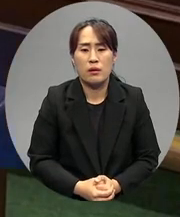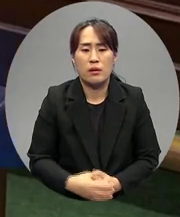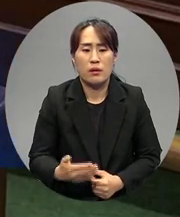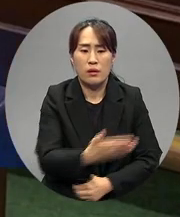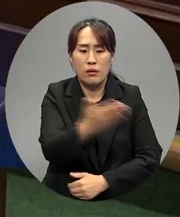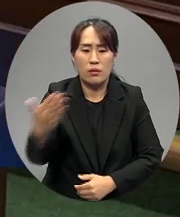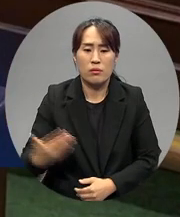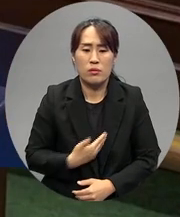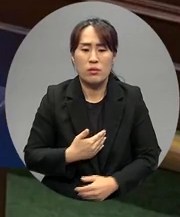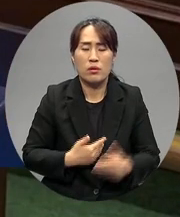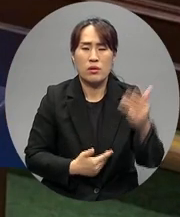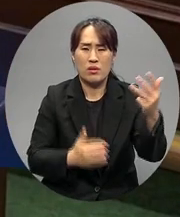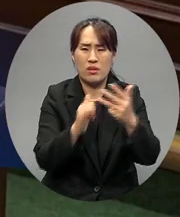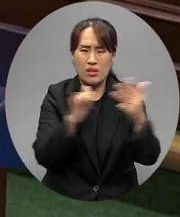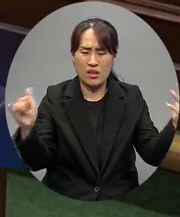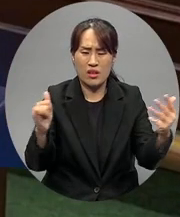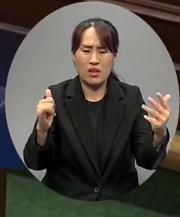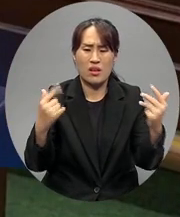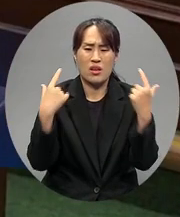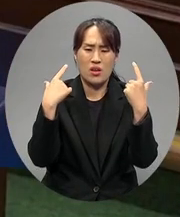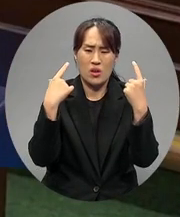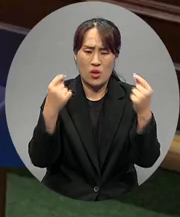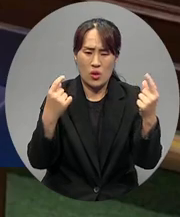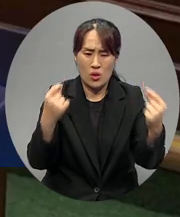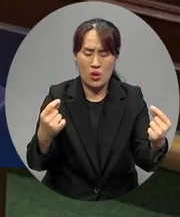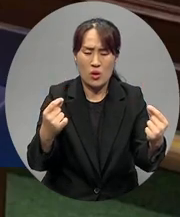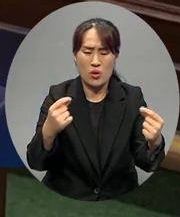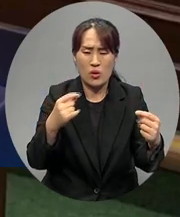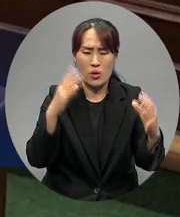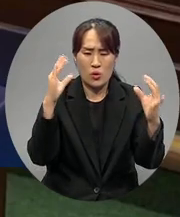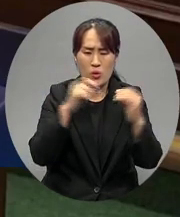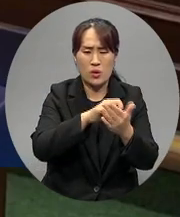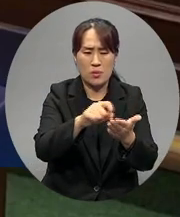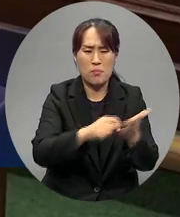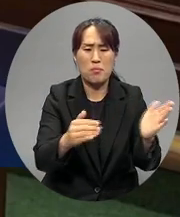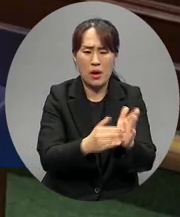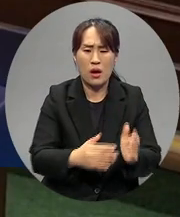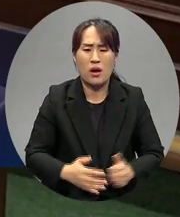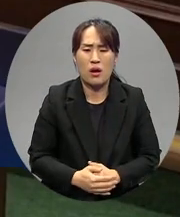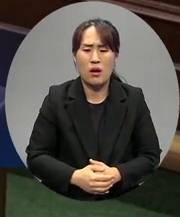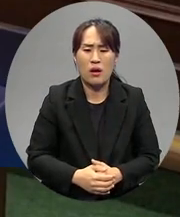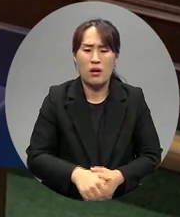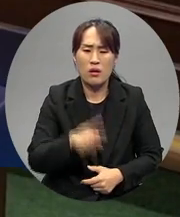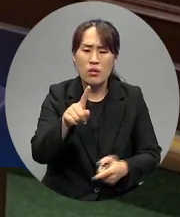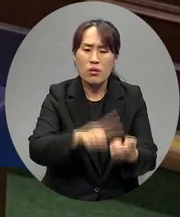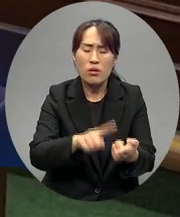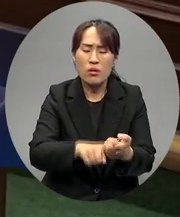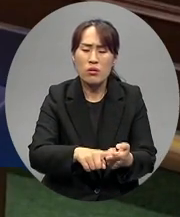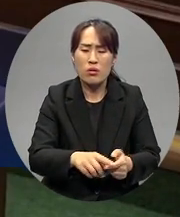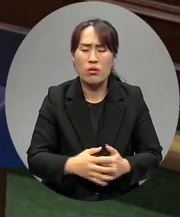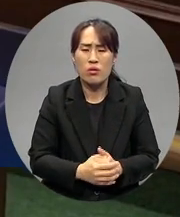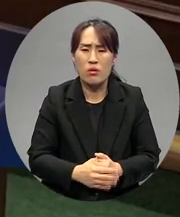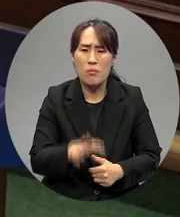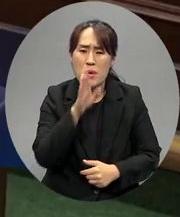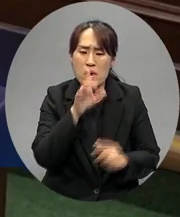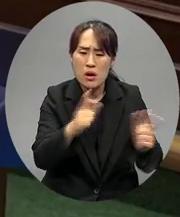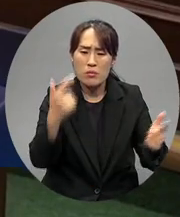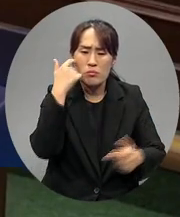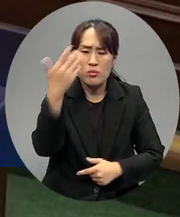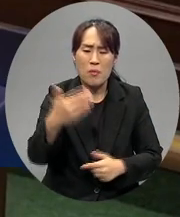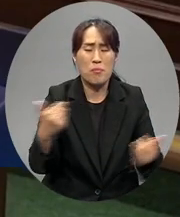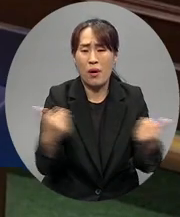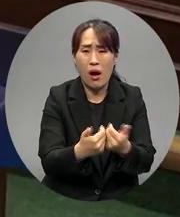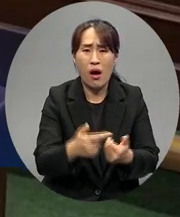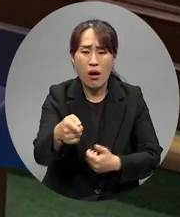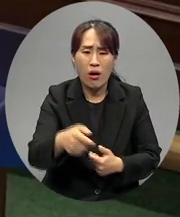여러분들이 8명이 한결같이 이렇게 서명 마련을 해주셨잖아. 그런데 이거에 대해서 윤물을 물으니까